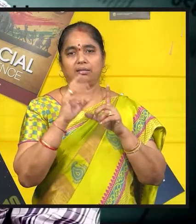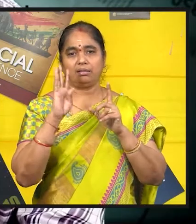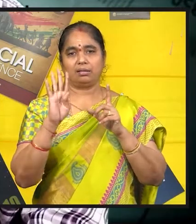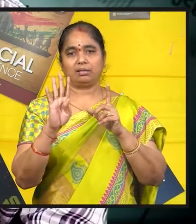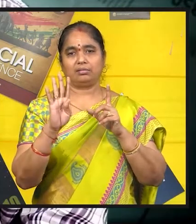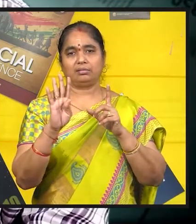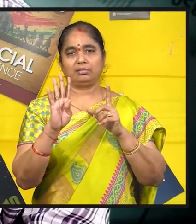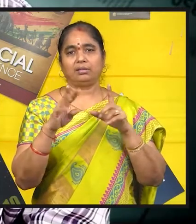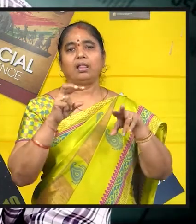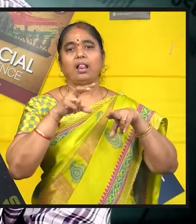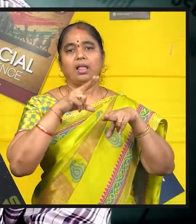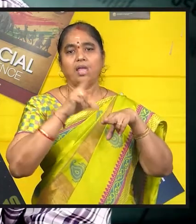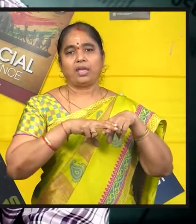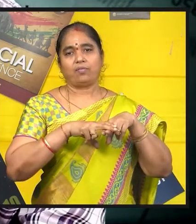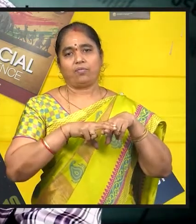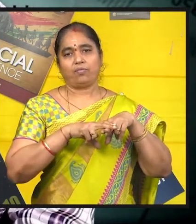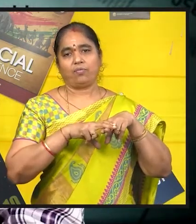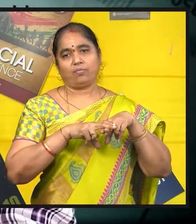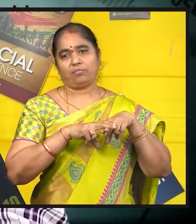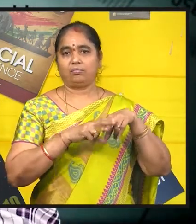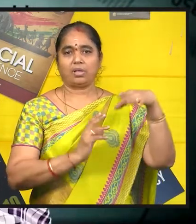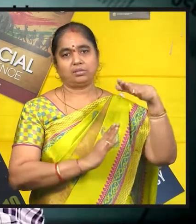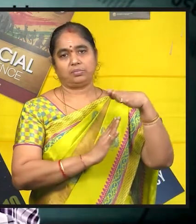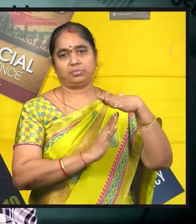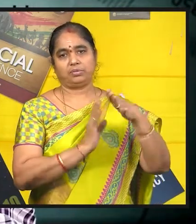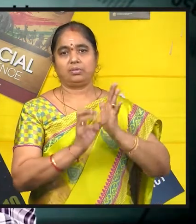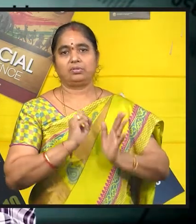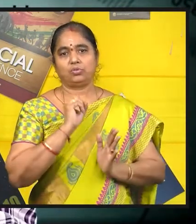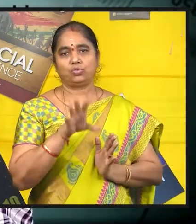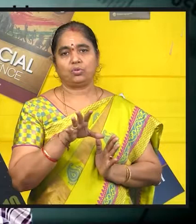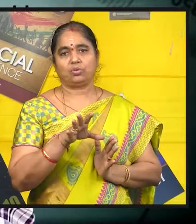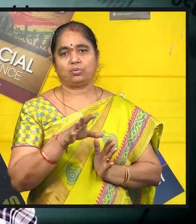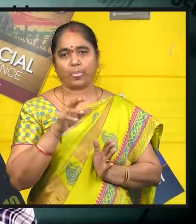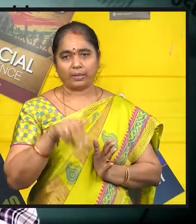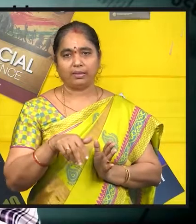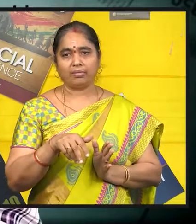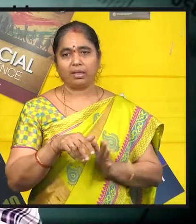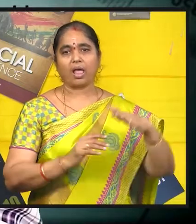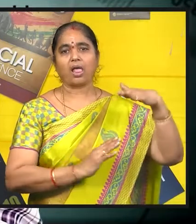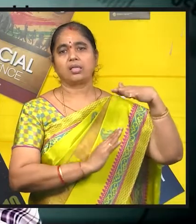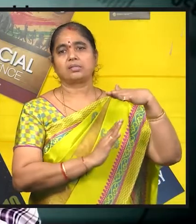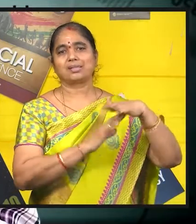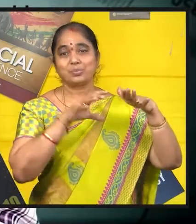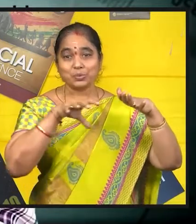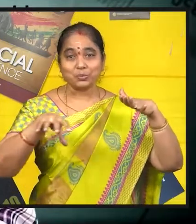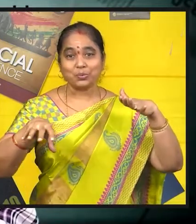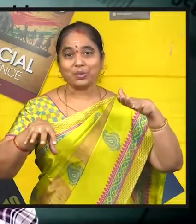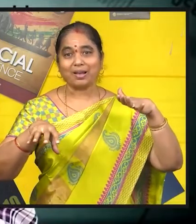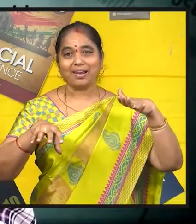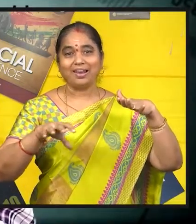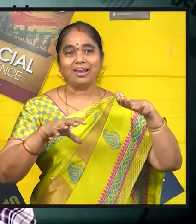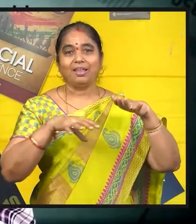சொல்கிறோம். நான்காவது எஃப் துணைக்குடு என்று நாம் அழைக்கிறோம். சரி, இப்போ இந்த துணைக்கூடுகளில்